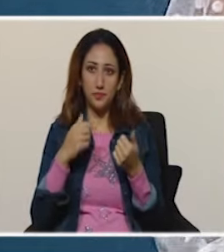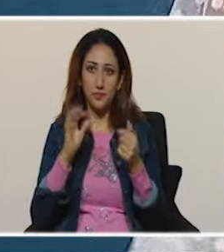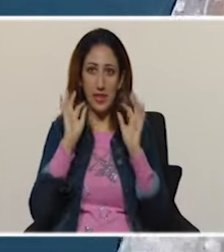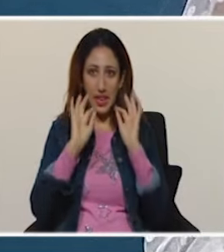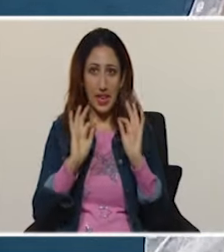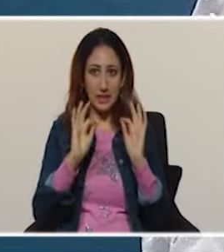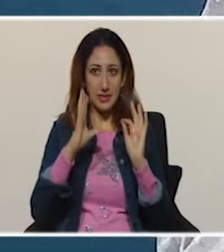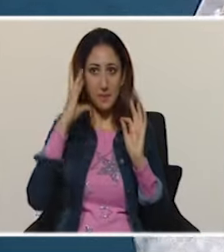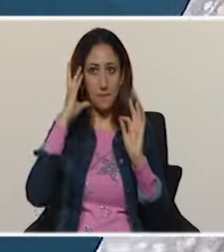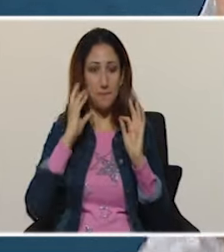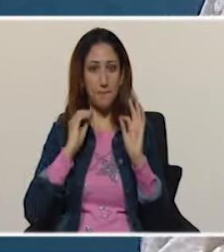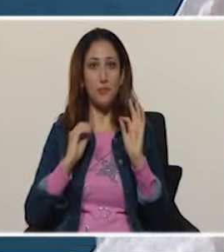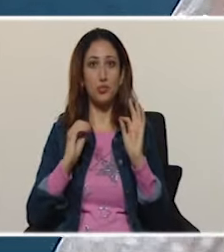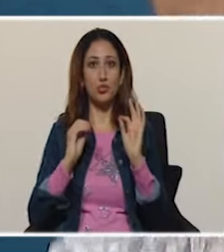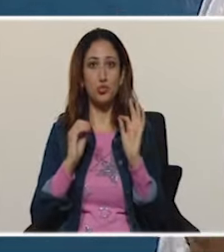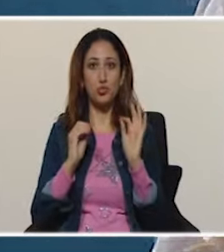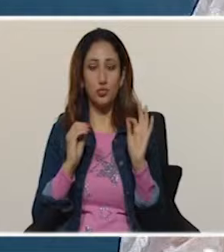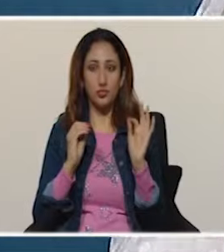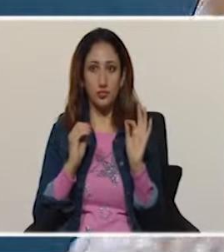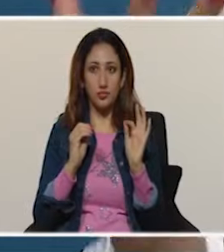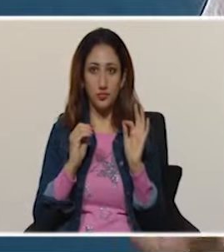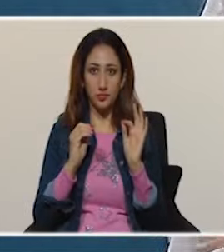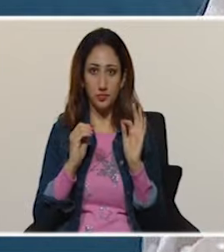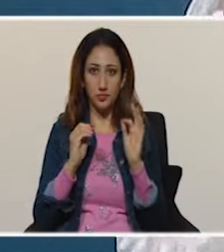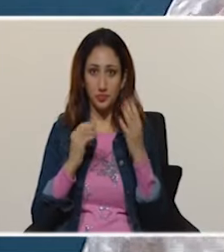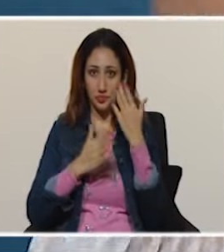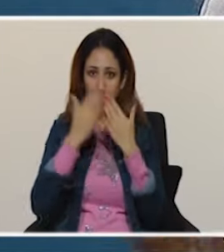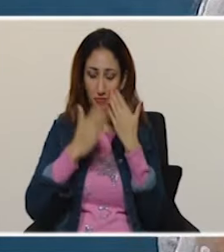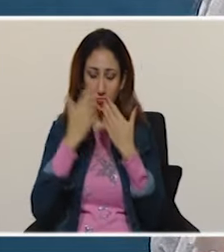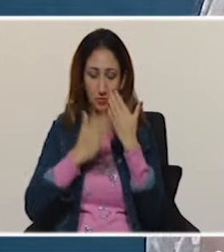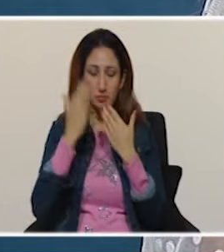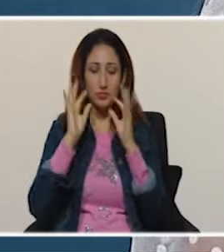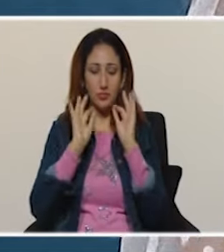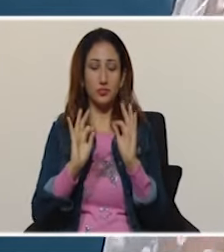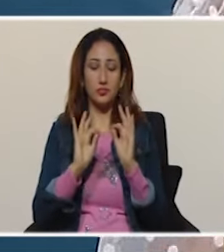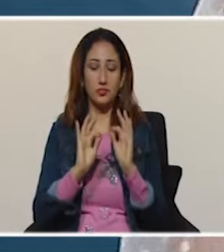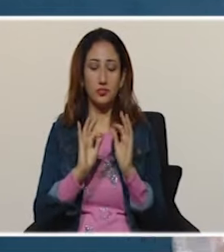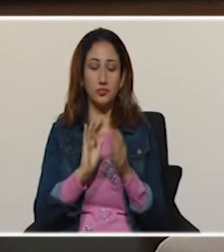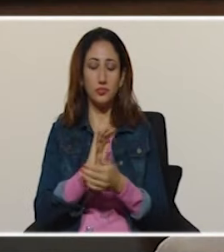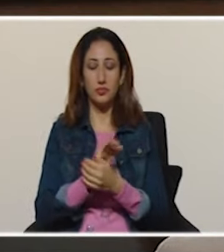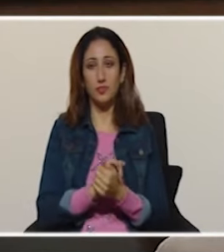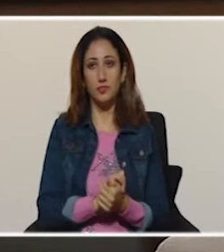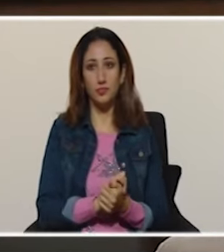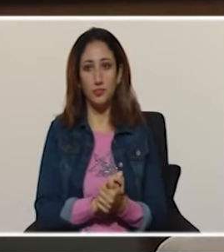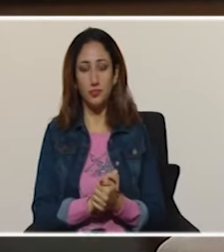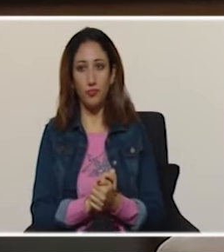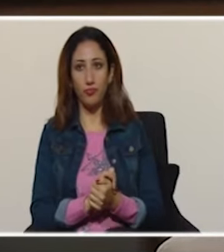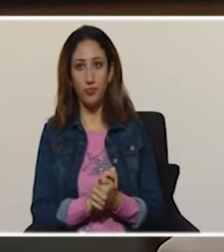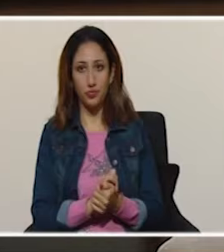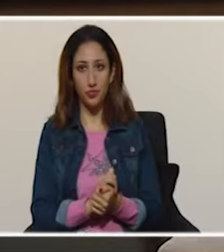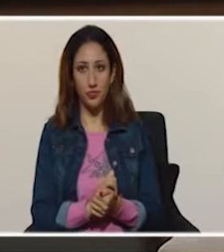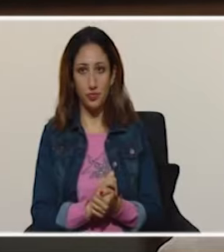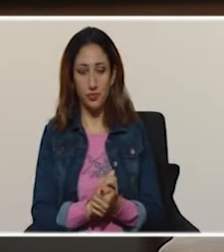دراما، الحب طاقه، سعاده، عمر جديد، تجربه جديده، ابتسامه جديده، زي ابتسامه حضرتك دلوقتي. طب لو طلبت